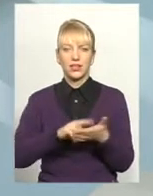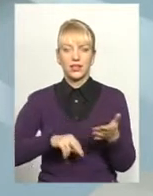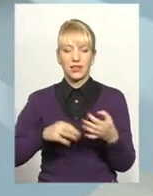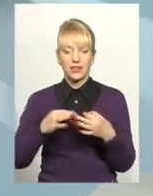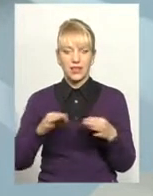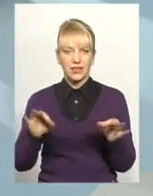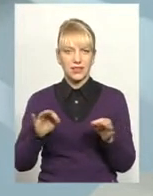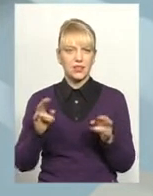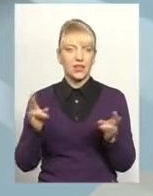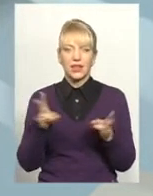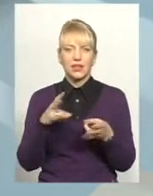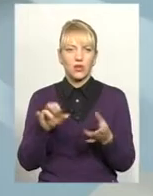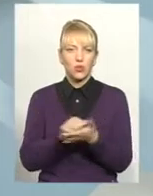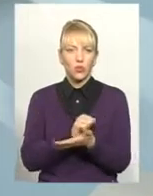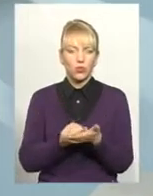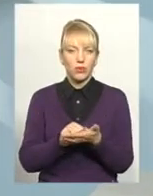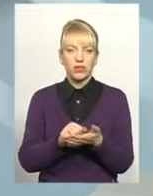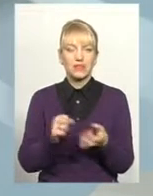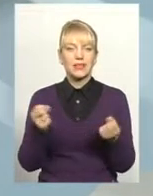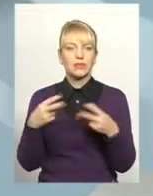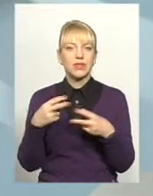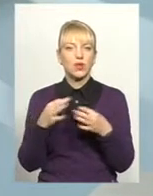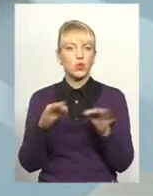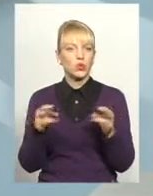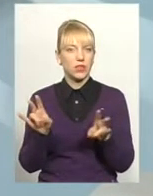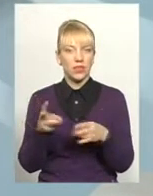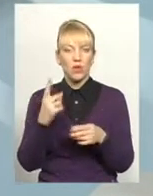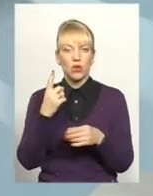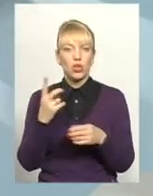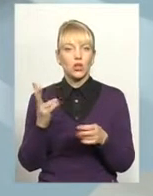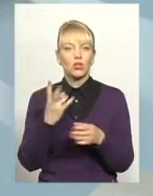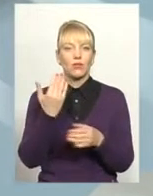не потрібно там спеціальних дозволів. Єдине, що у вас дозволена